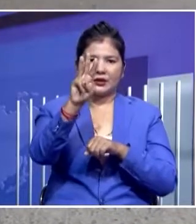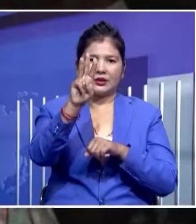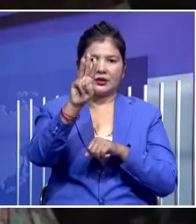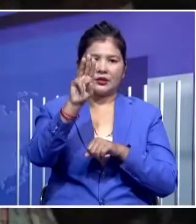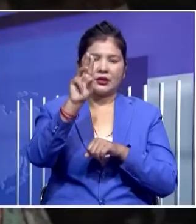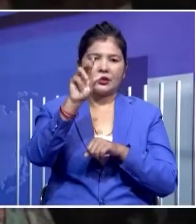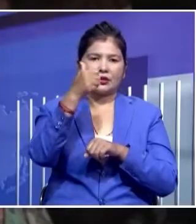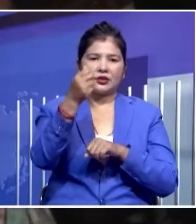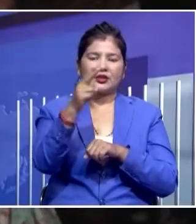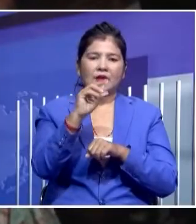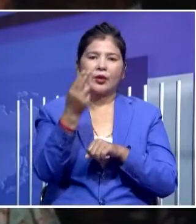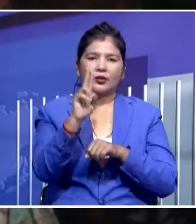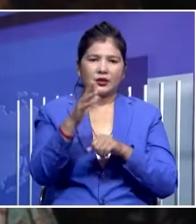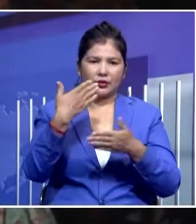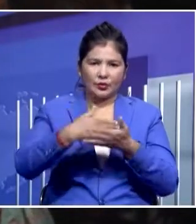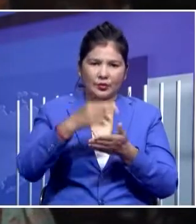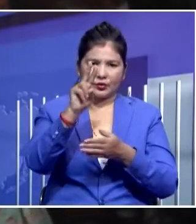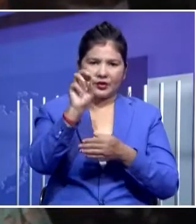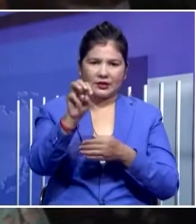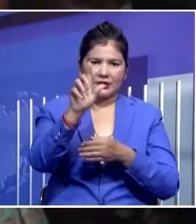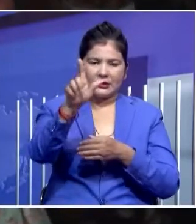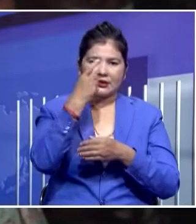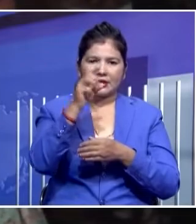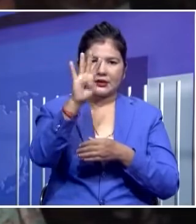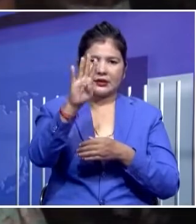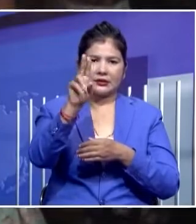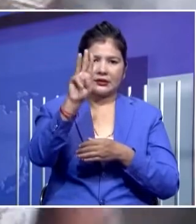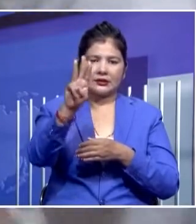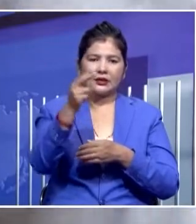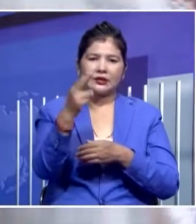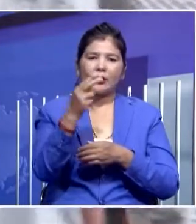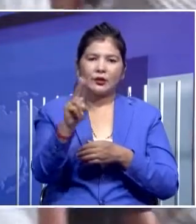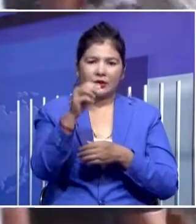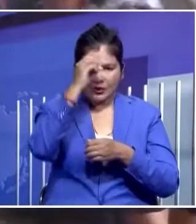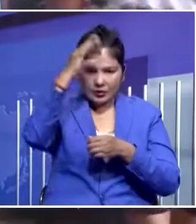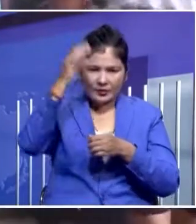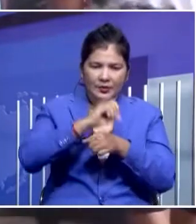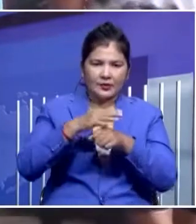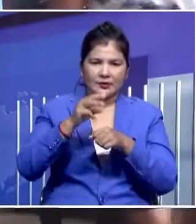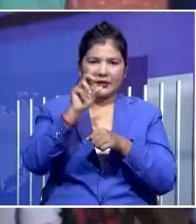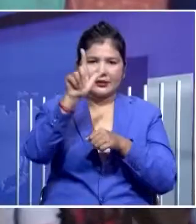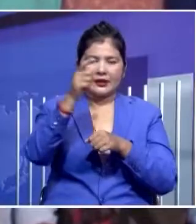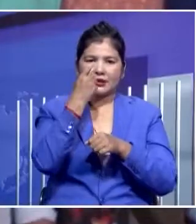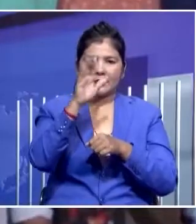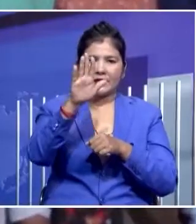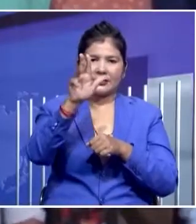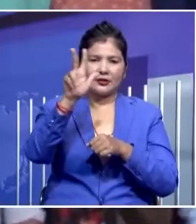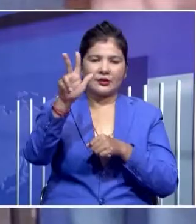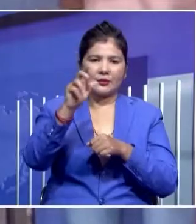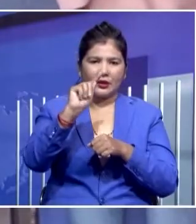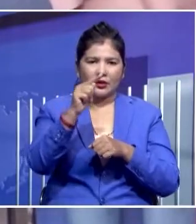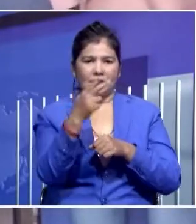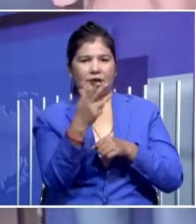16,236 जनामा भएको छ भने लुम्बिनीमा 2,743 जनामा भएको छ। यस्तै सुदूरपश्चिम प्रदेशमा 758 र कर्णाली